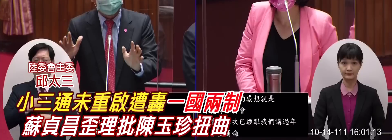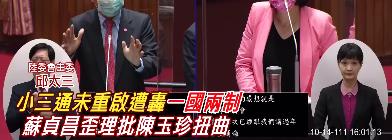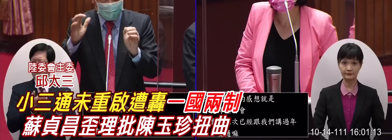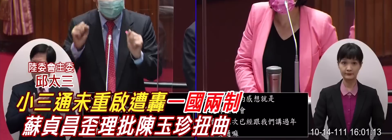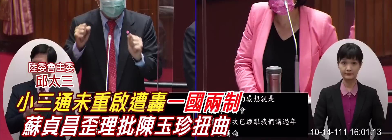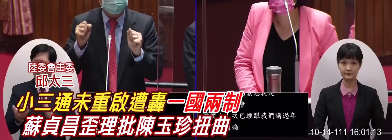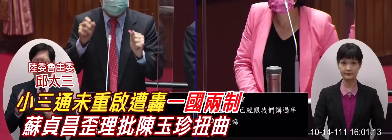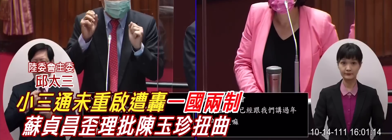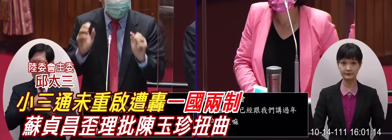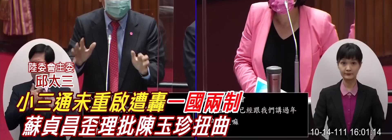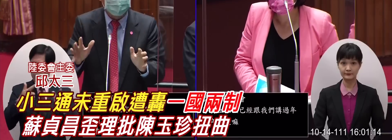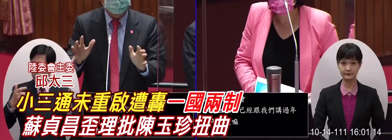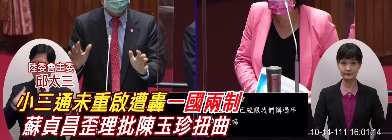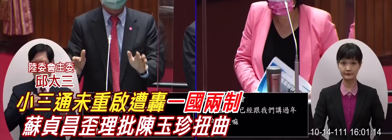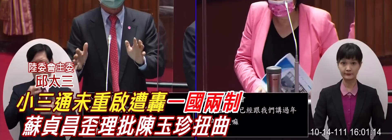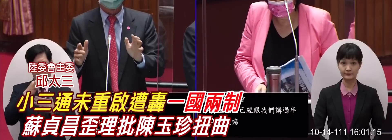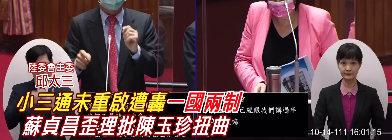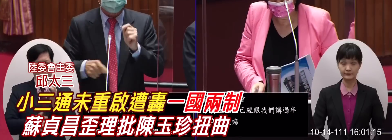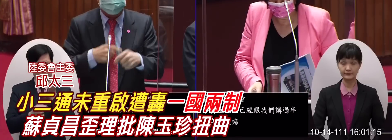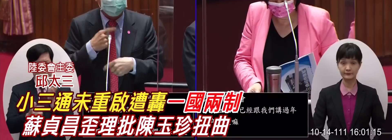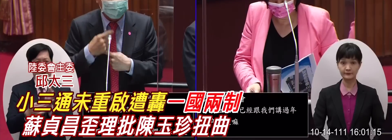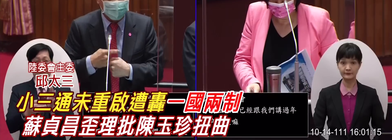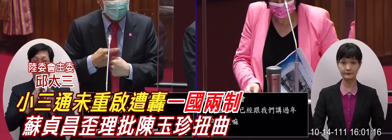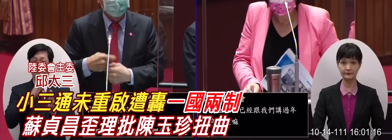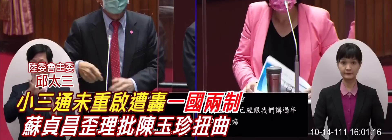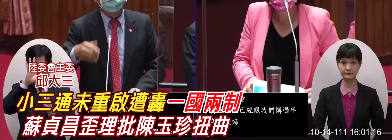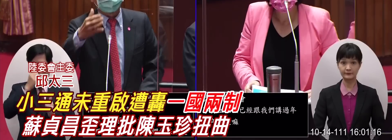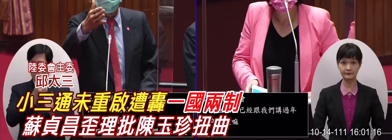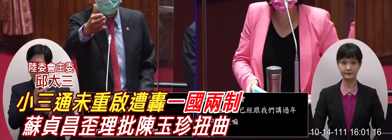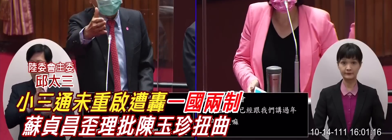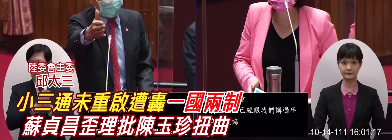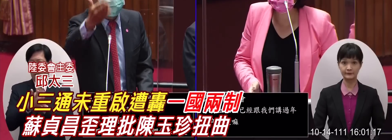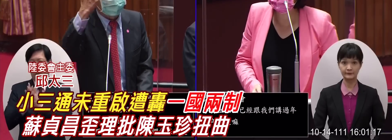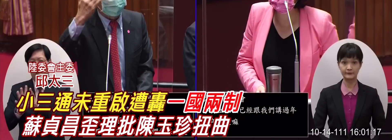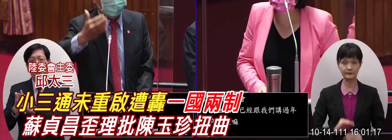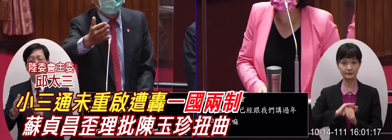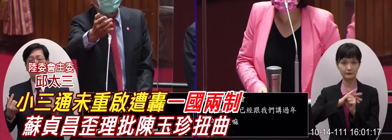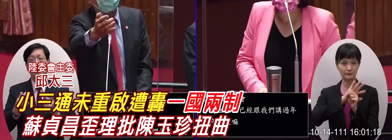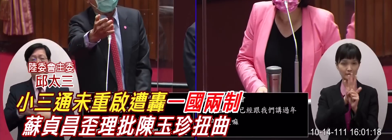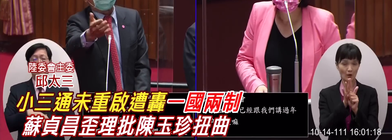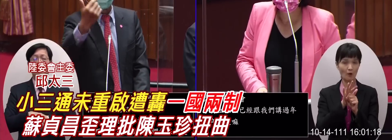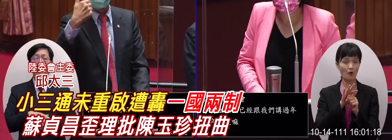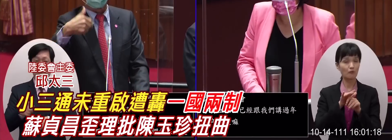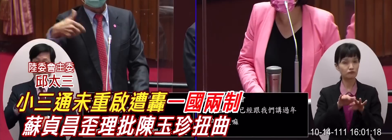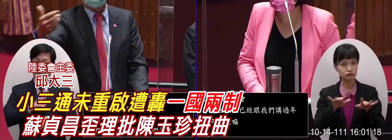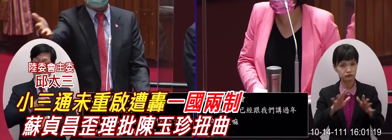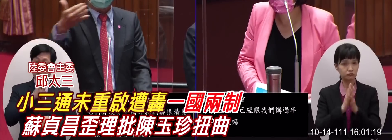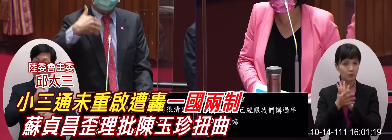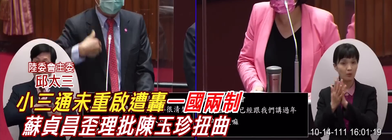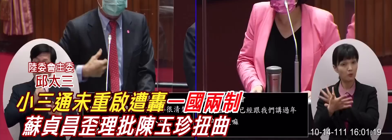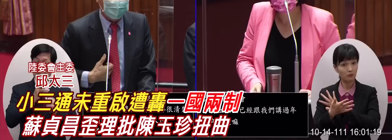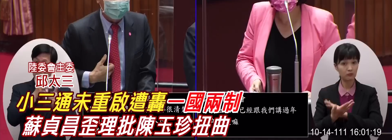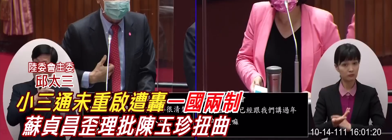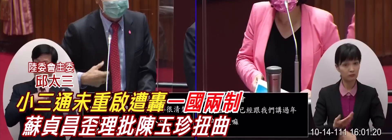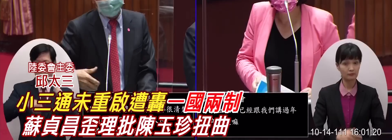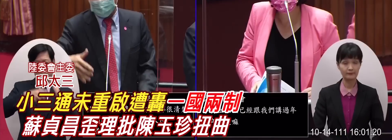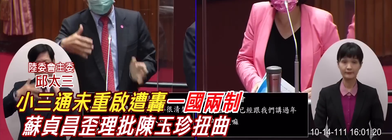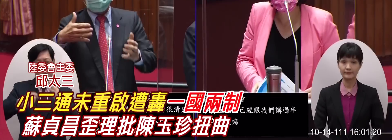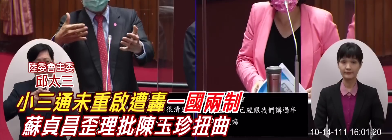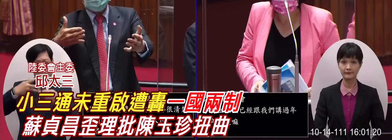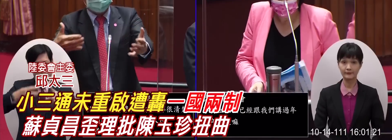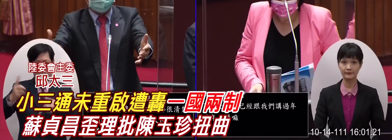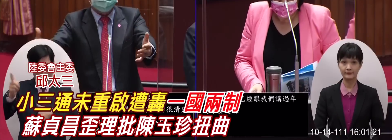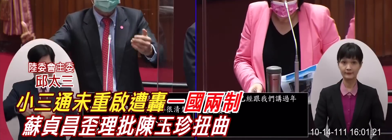备各项的机制，但是因为疫情的变化，就像 委员的主 任，委员的主任跟县长也有到我办公室，